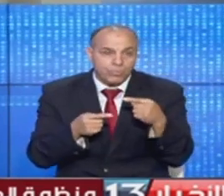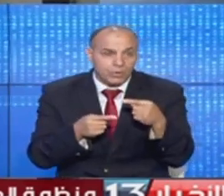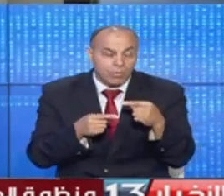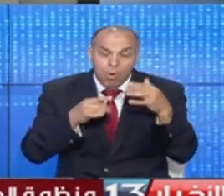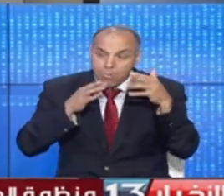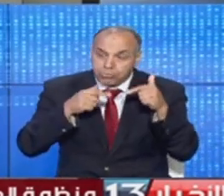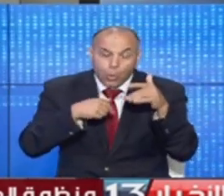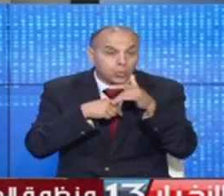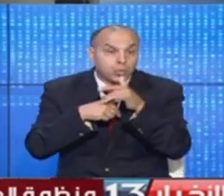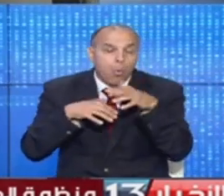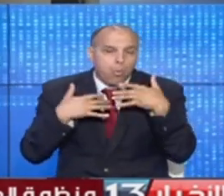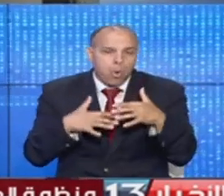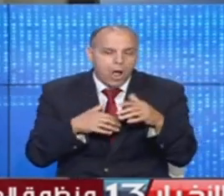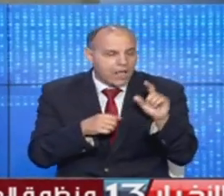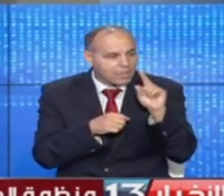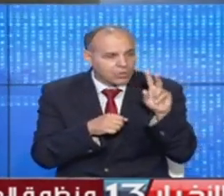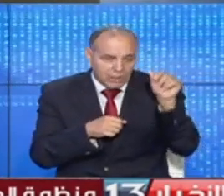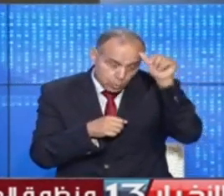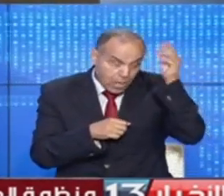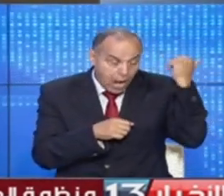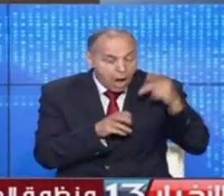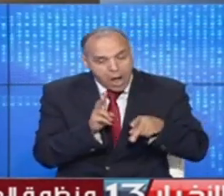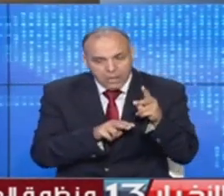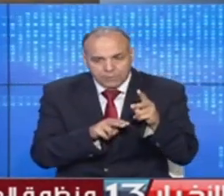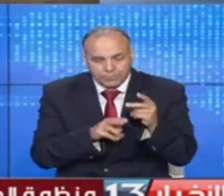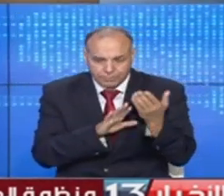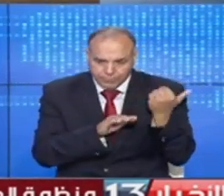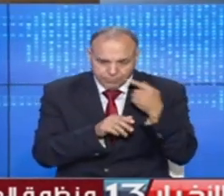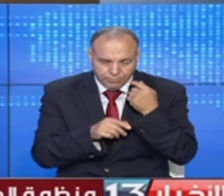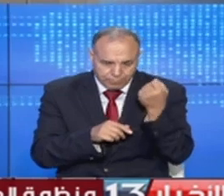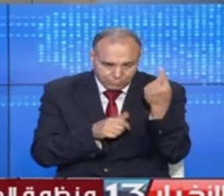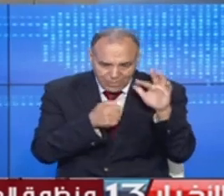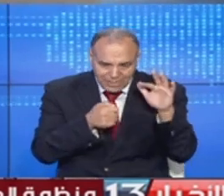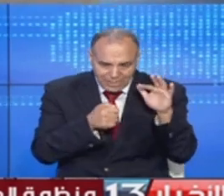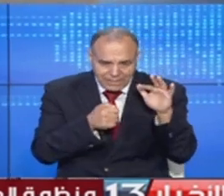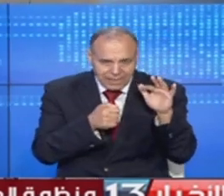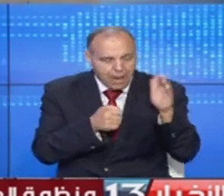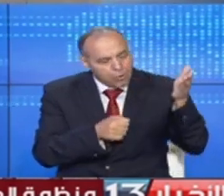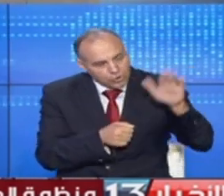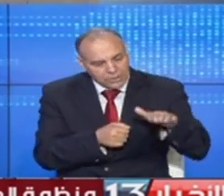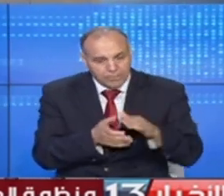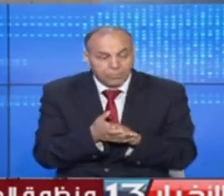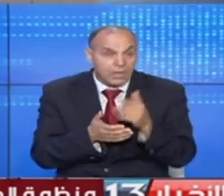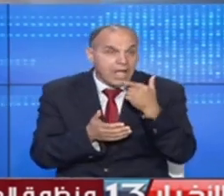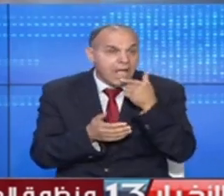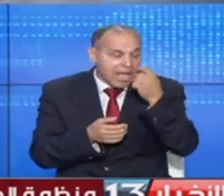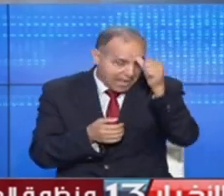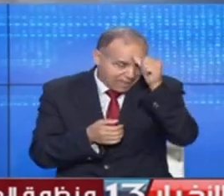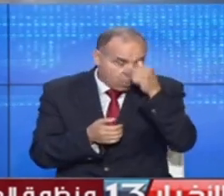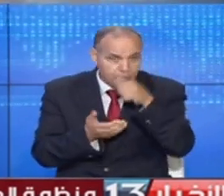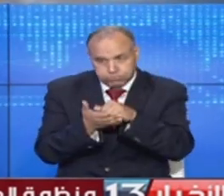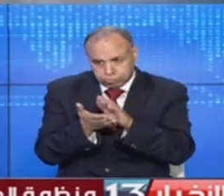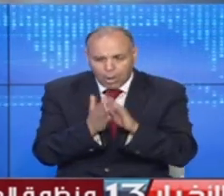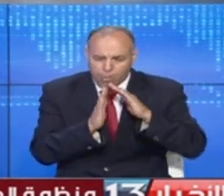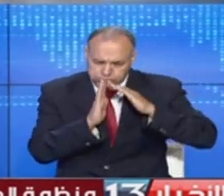عدد الاصابات الثامن عشر من جنودها الماضي مقابل مائه وستين حاله وفاه ام الهند ورغم التسجيل